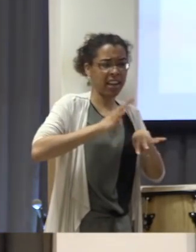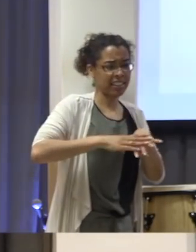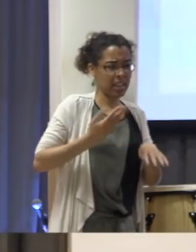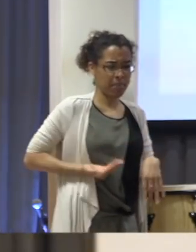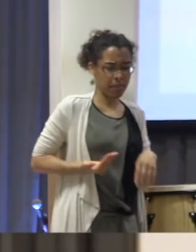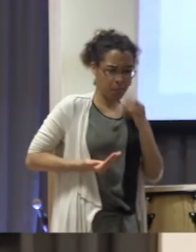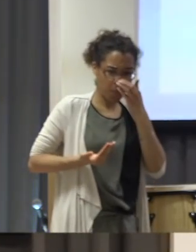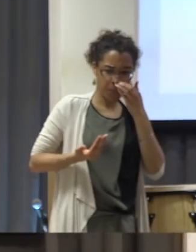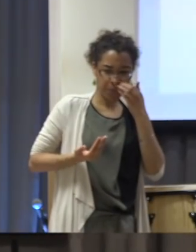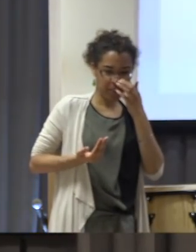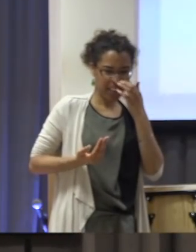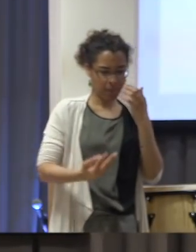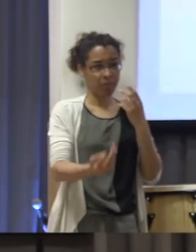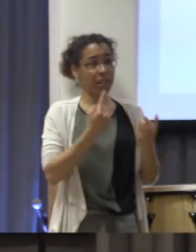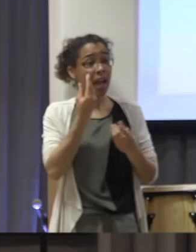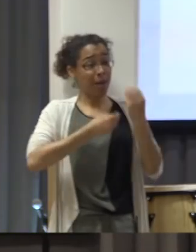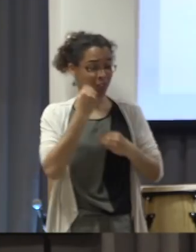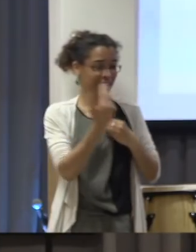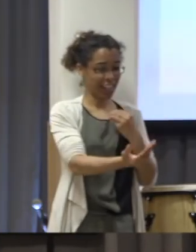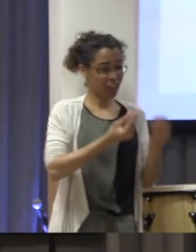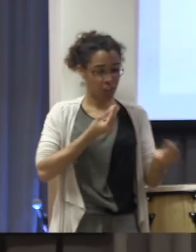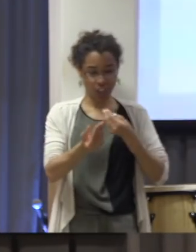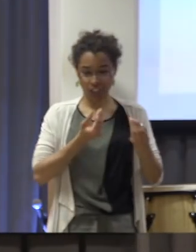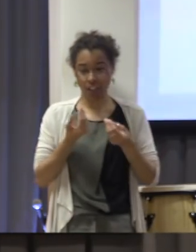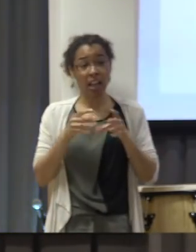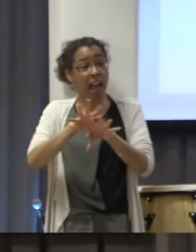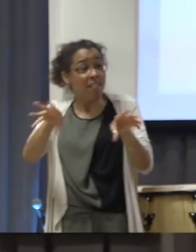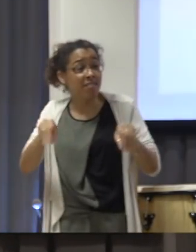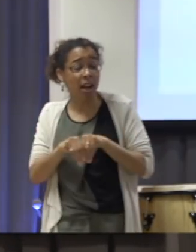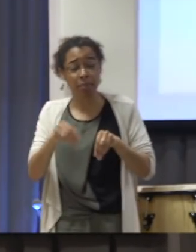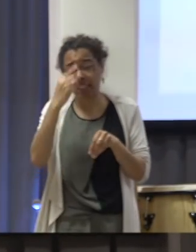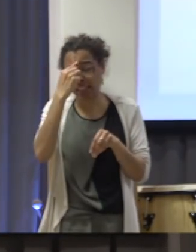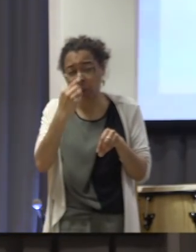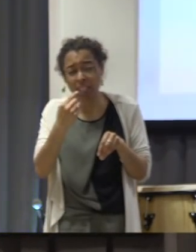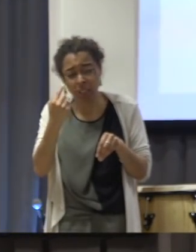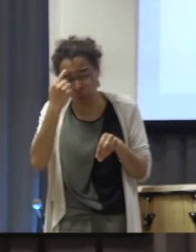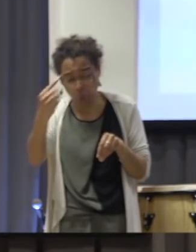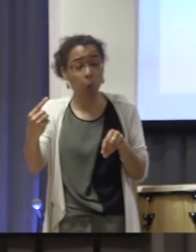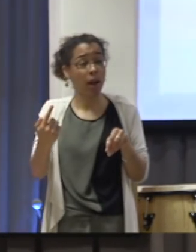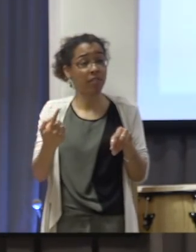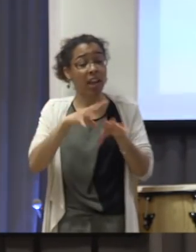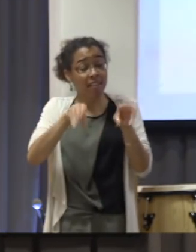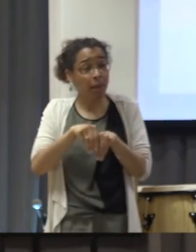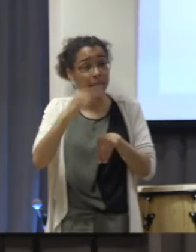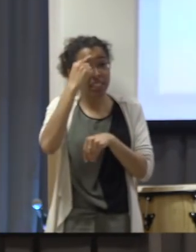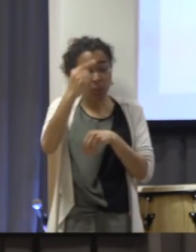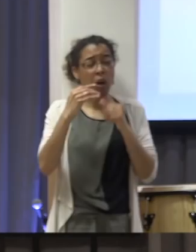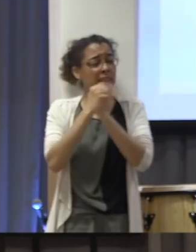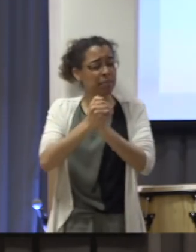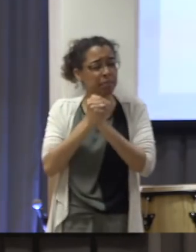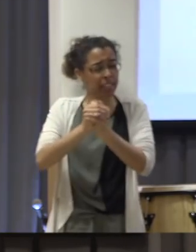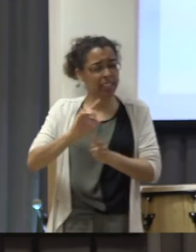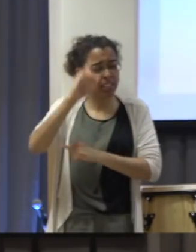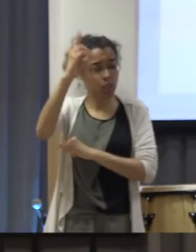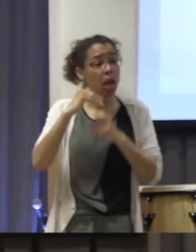mamans commencent à venir m'apporter à manger. J'ai trouvé une famille croyante, ma propre famille croyante qui priait Dieu.